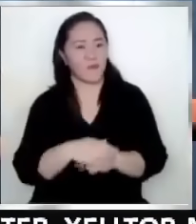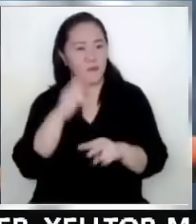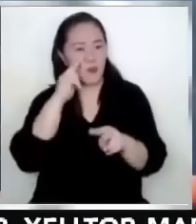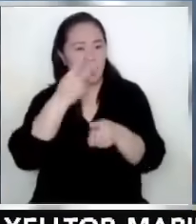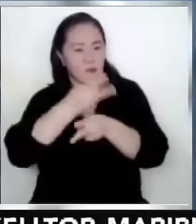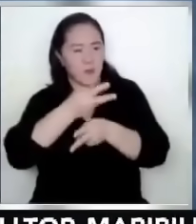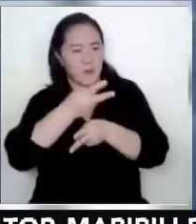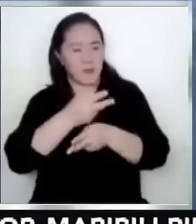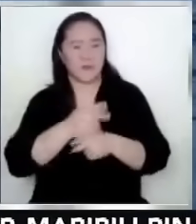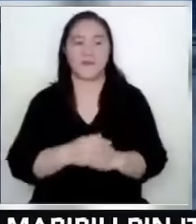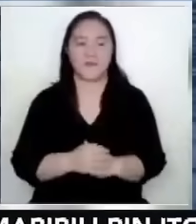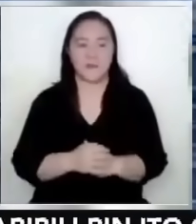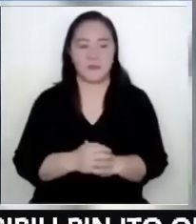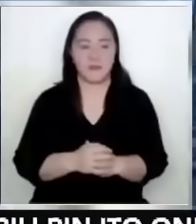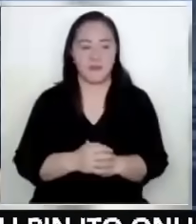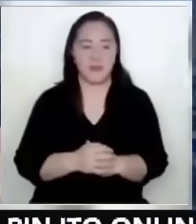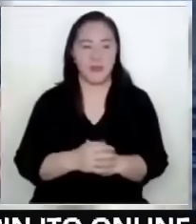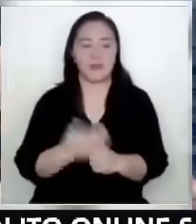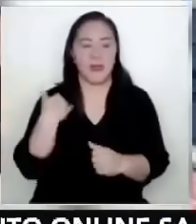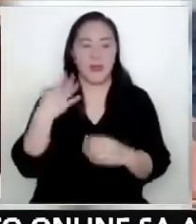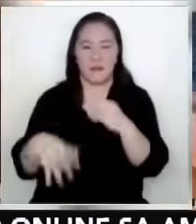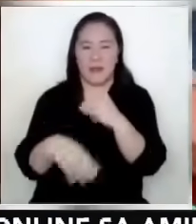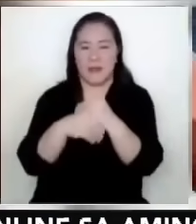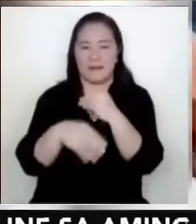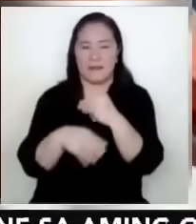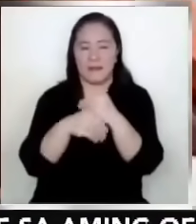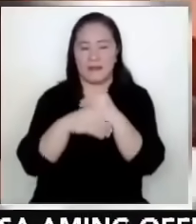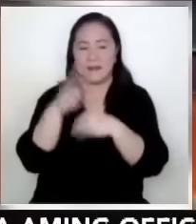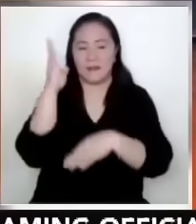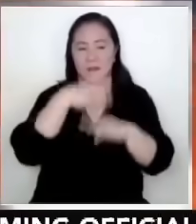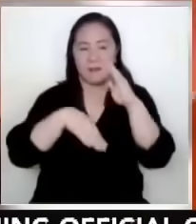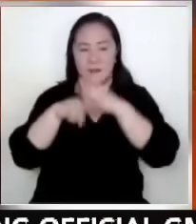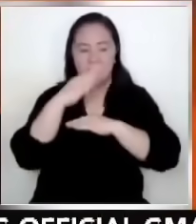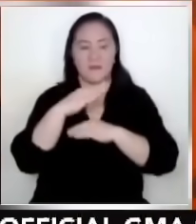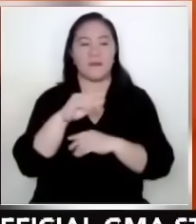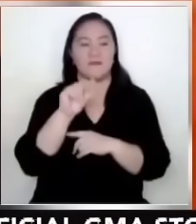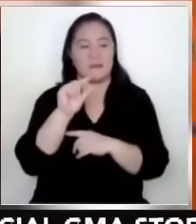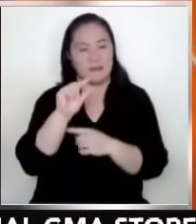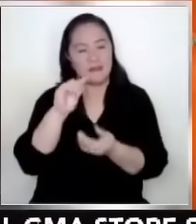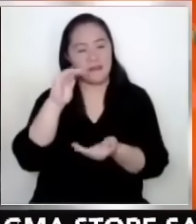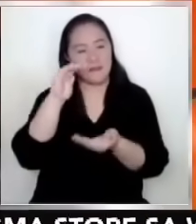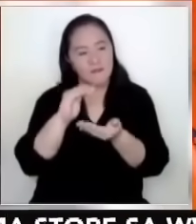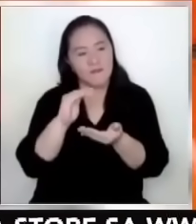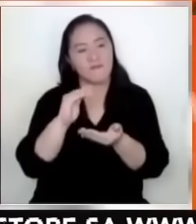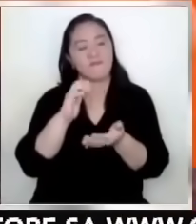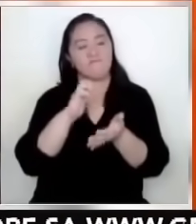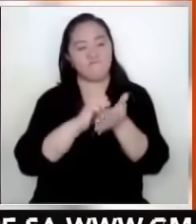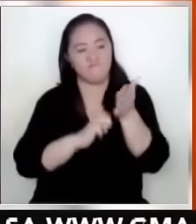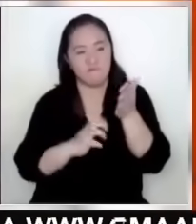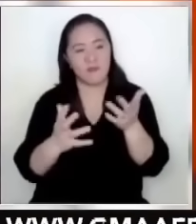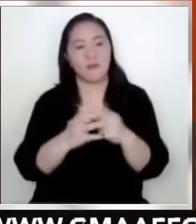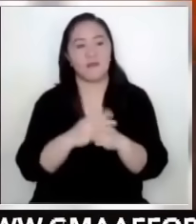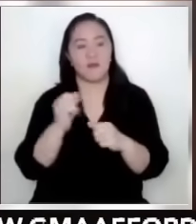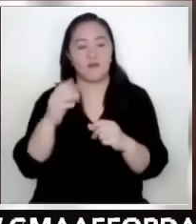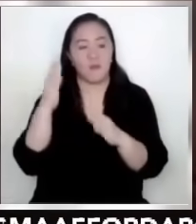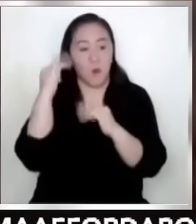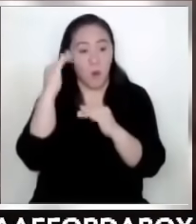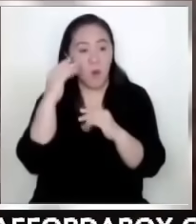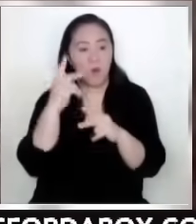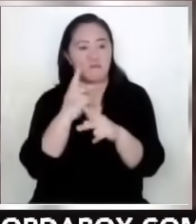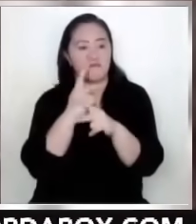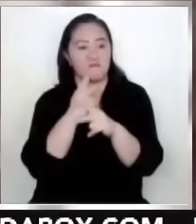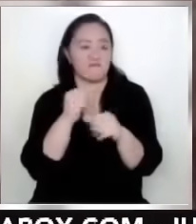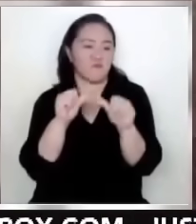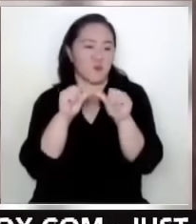Magkakambal na problema na pansamantala lang naiibsan pero sana raw magawa ng paraan para mas permanente ng solusyon sa hirap ng